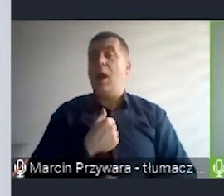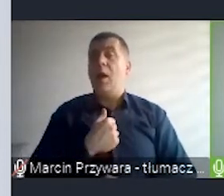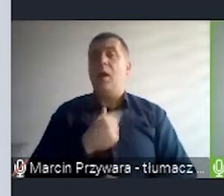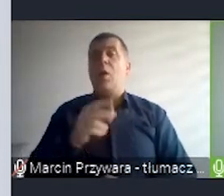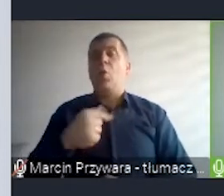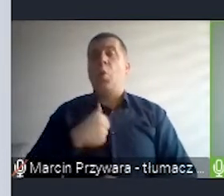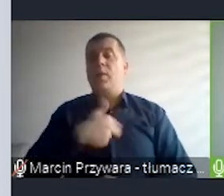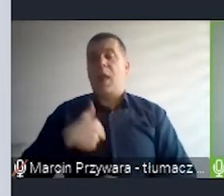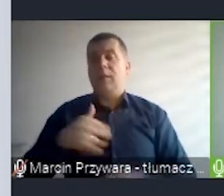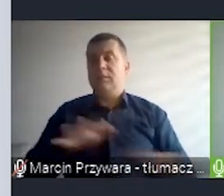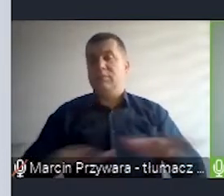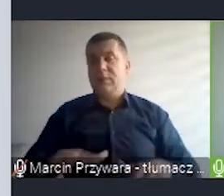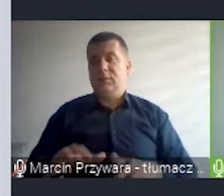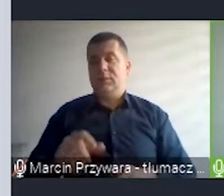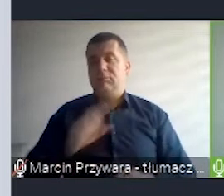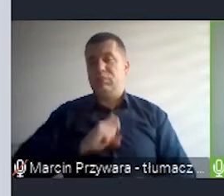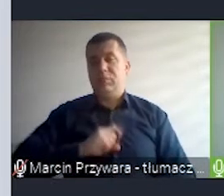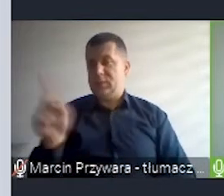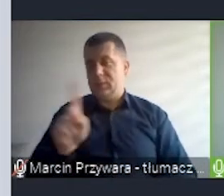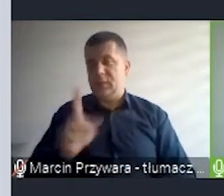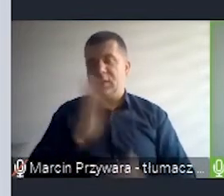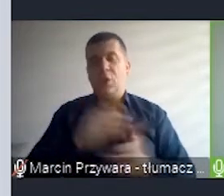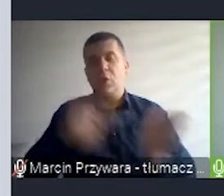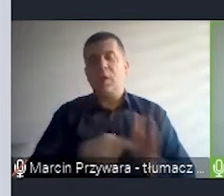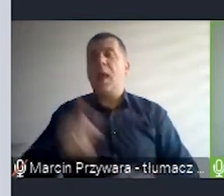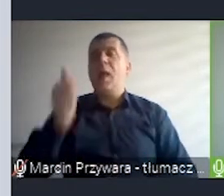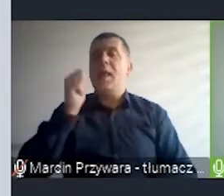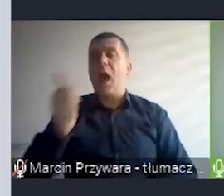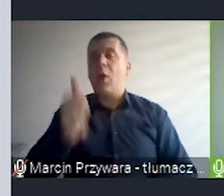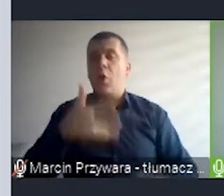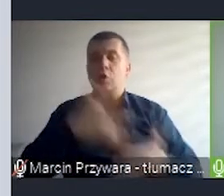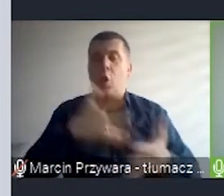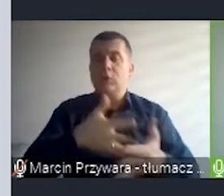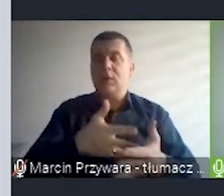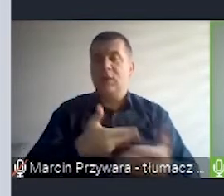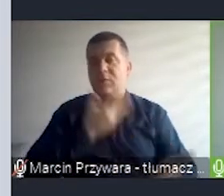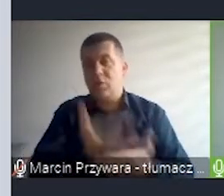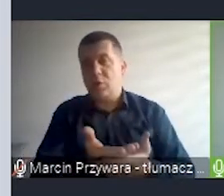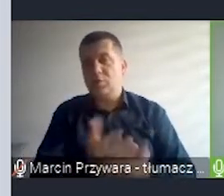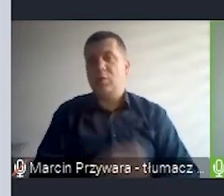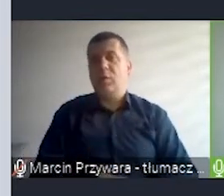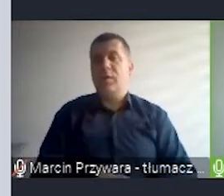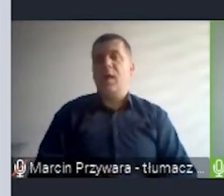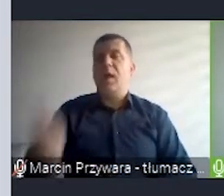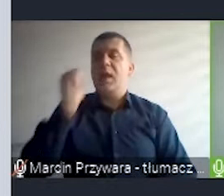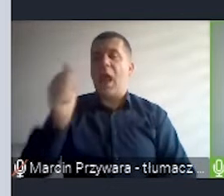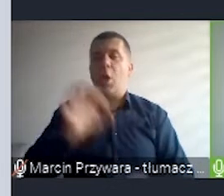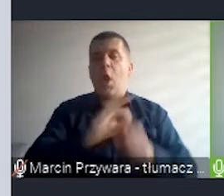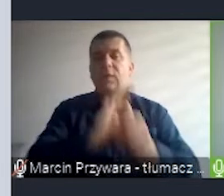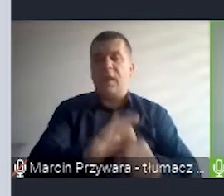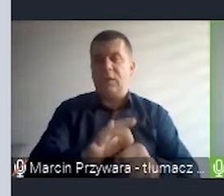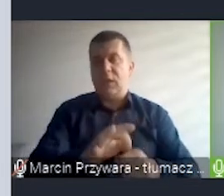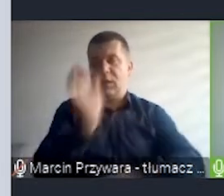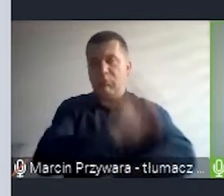odbywają się u nas w siedzibie, że dotyczą raczej jakości oceny wniosków, jakości wdrażania